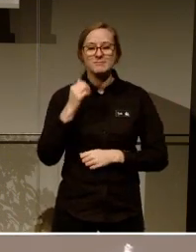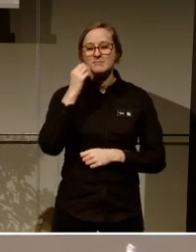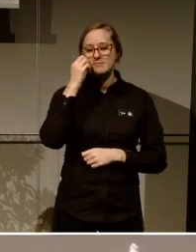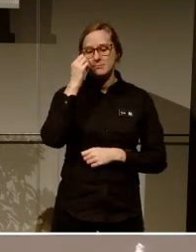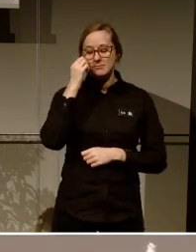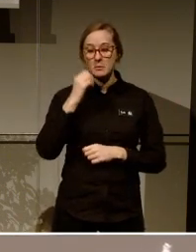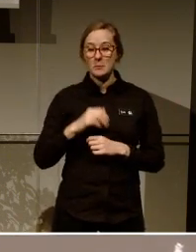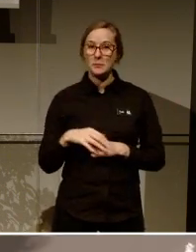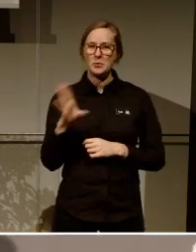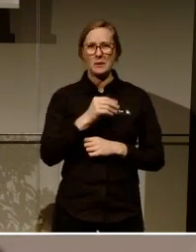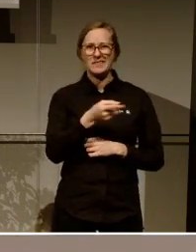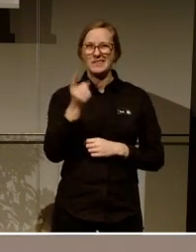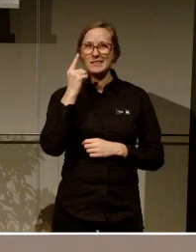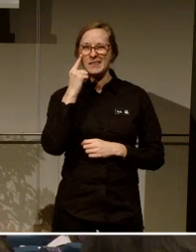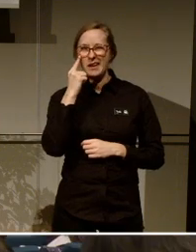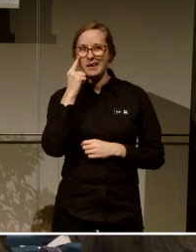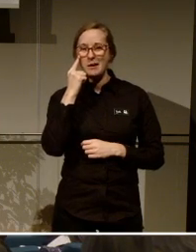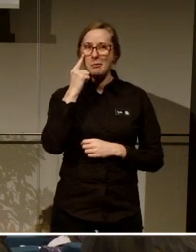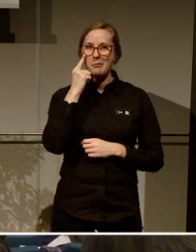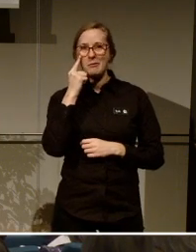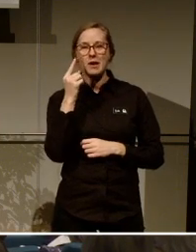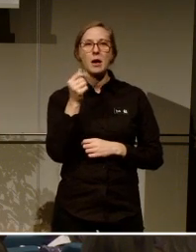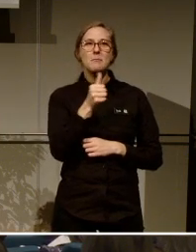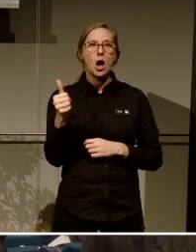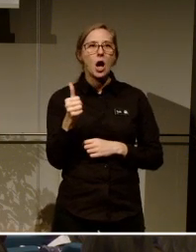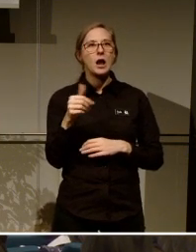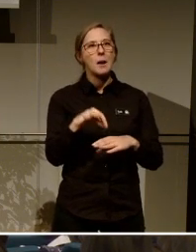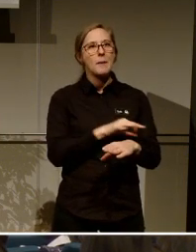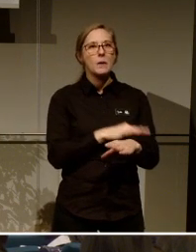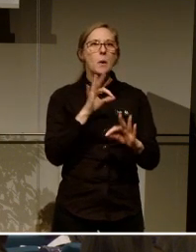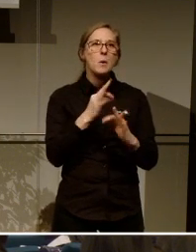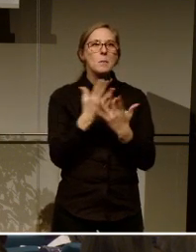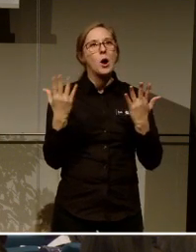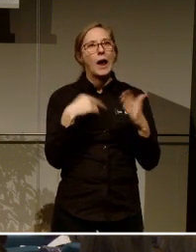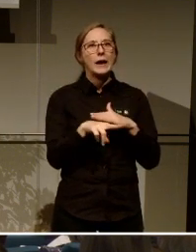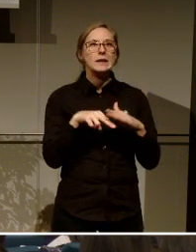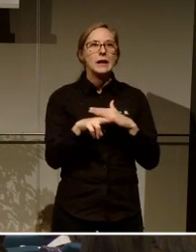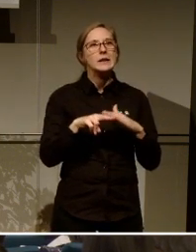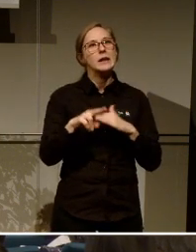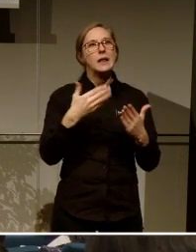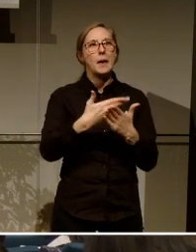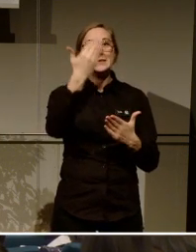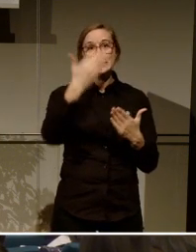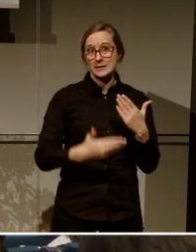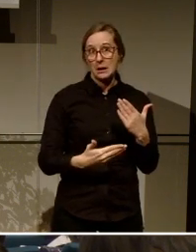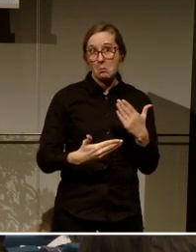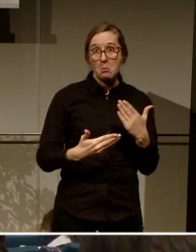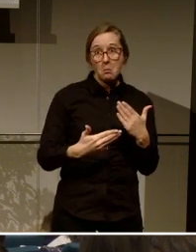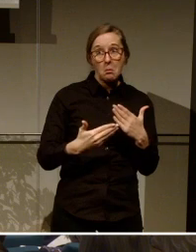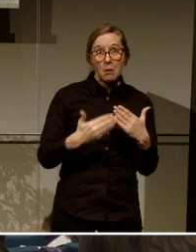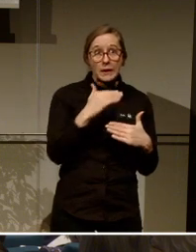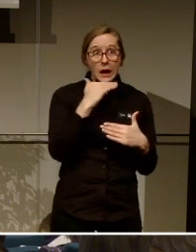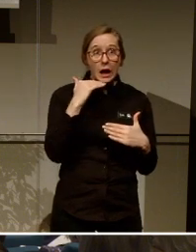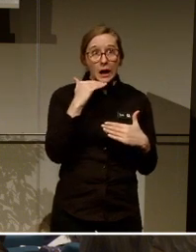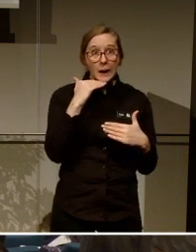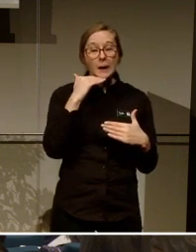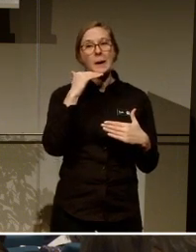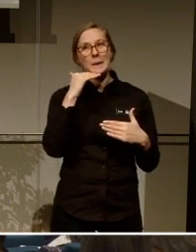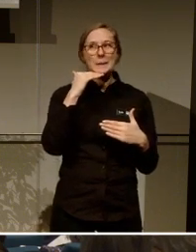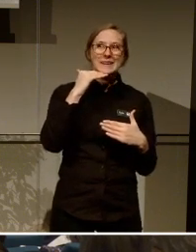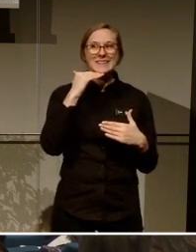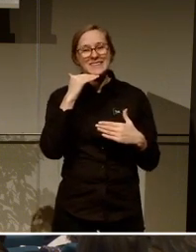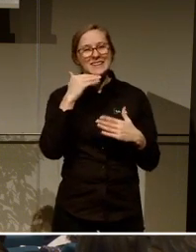Och då tänker ni, ja, men man kan bara mäta många personer som går in på den här sajten. Eller hur? Det räcker ju. Men då gör vi